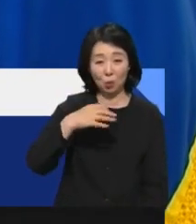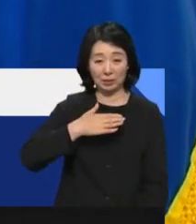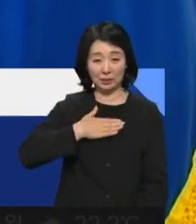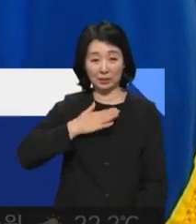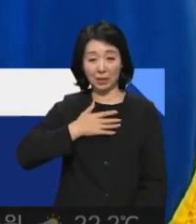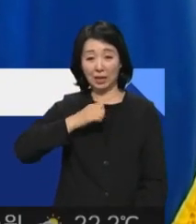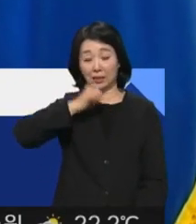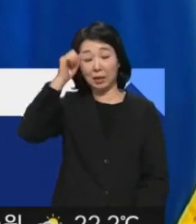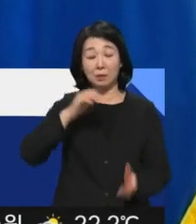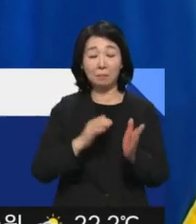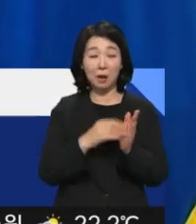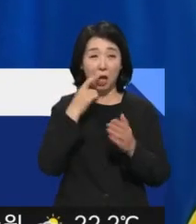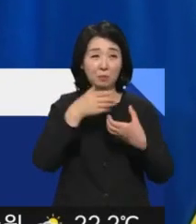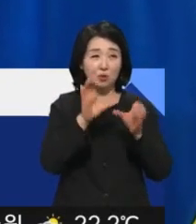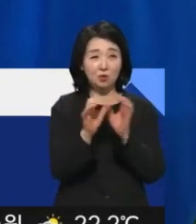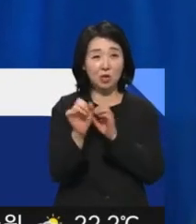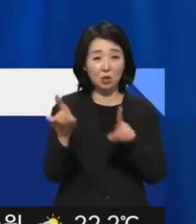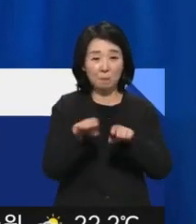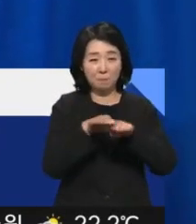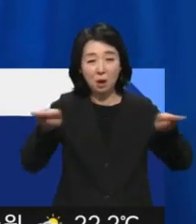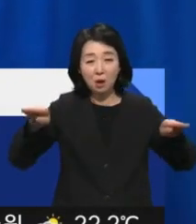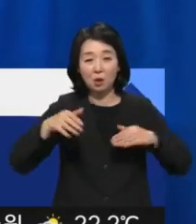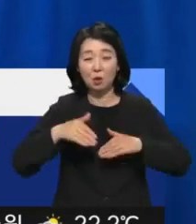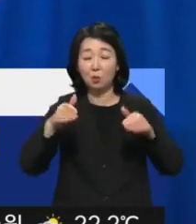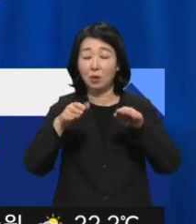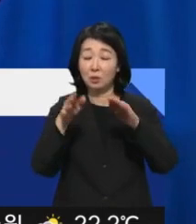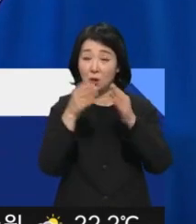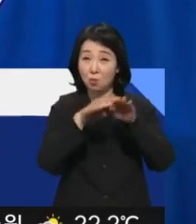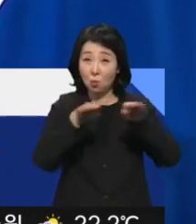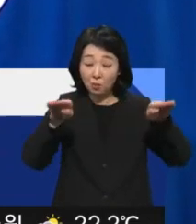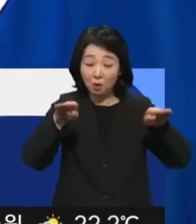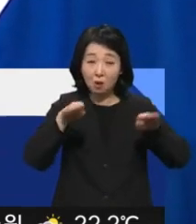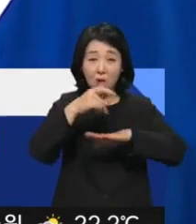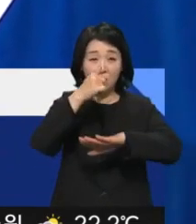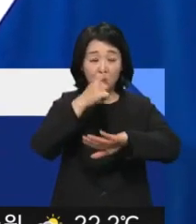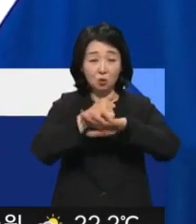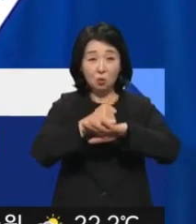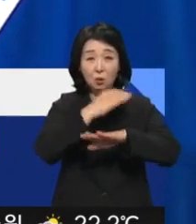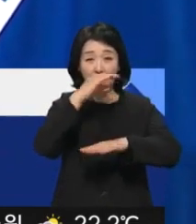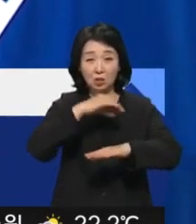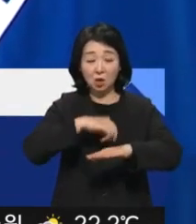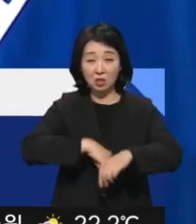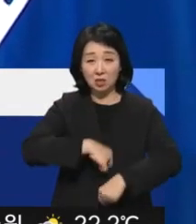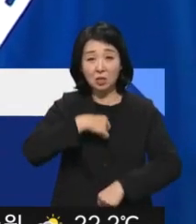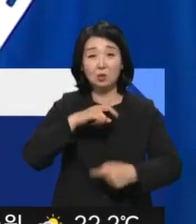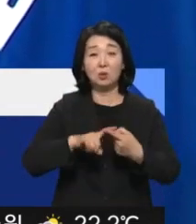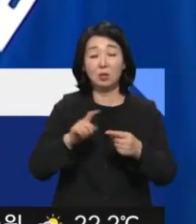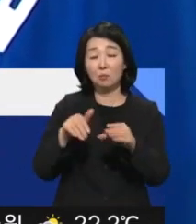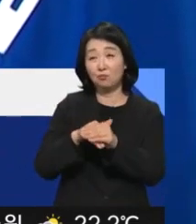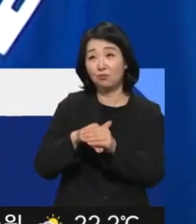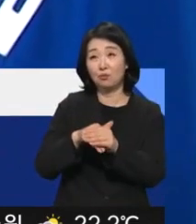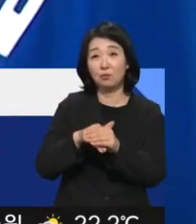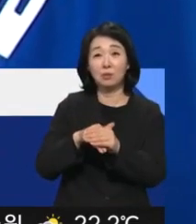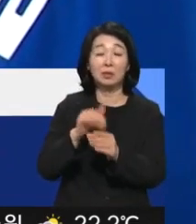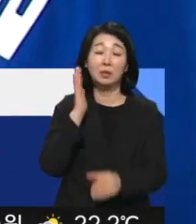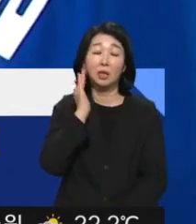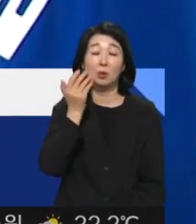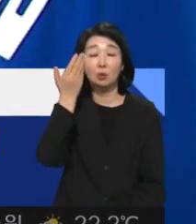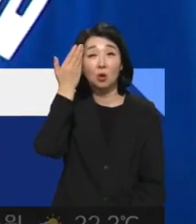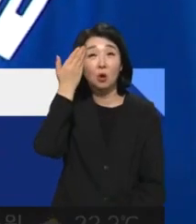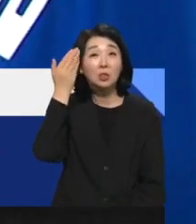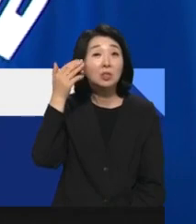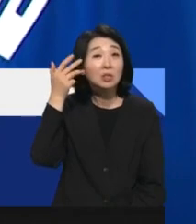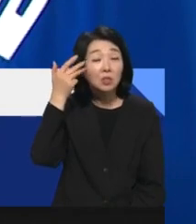이 민주당이 기회가 평등하고 과정이 공정하고 결과가 정의로울 것이라는 문재인 대통령의 이 철학이 이